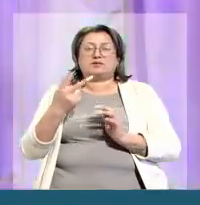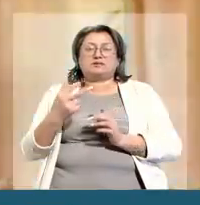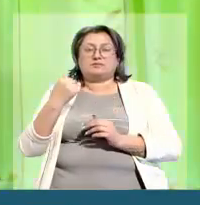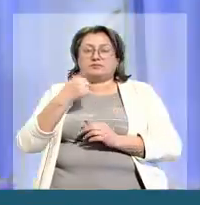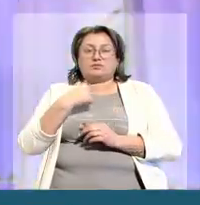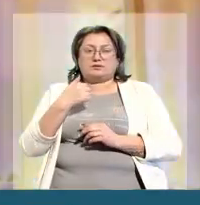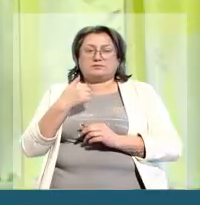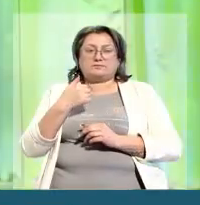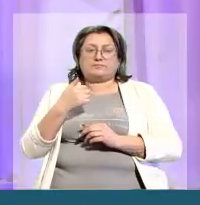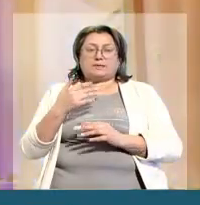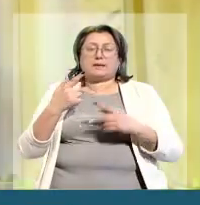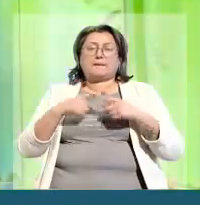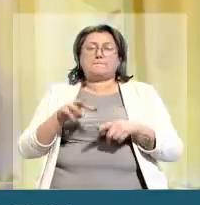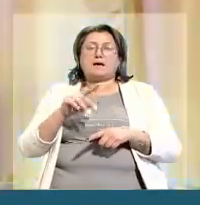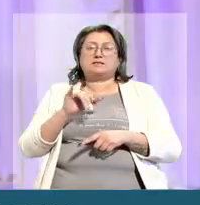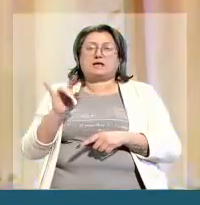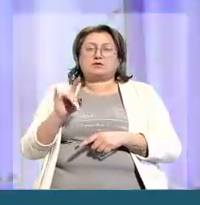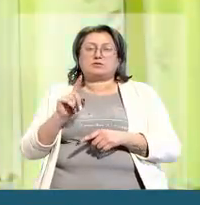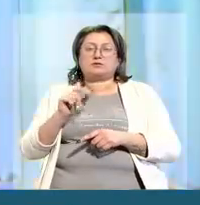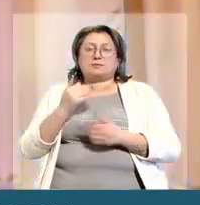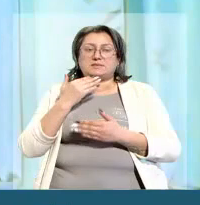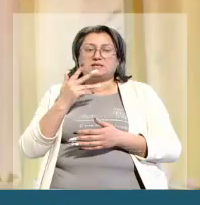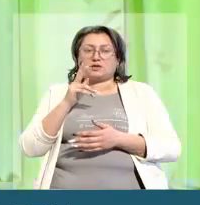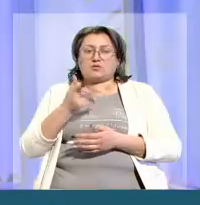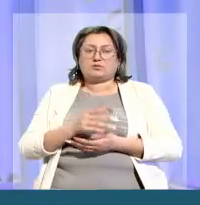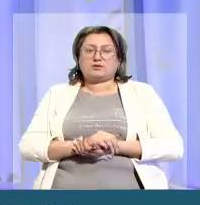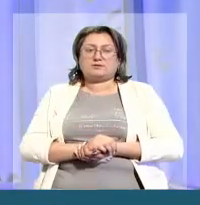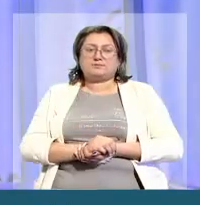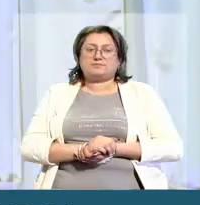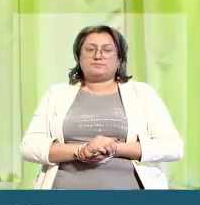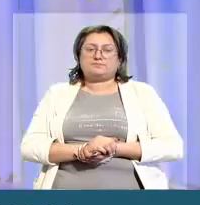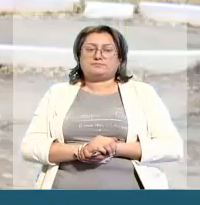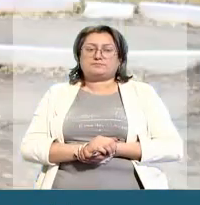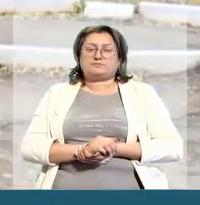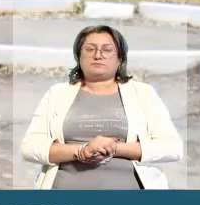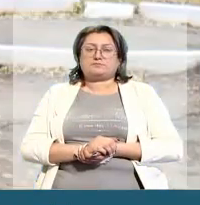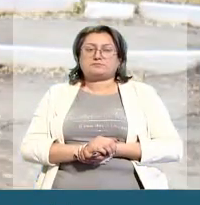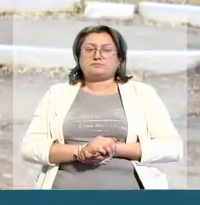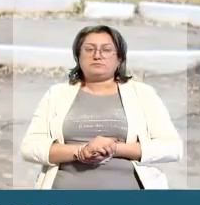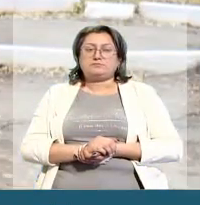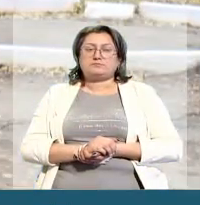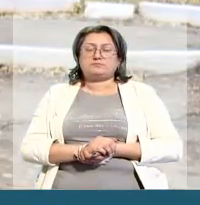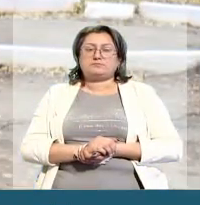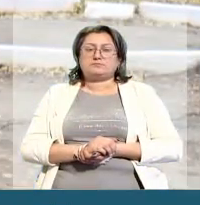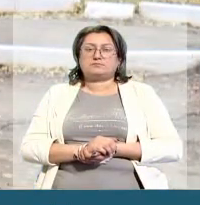механизатор, жұмысын женілі жоқ, десе де барлығы ұнайды. Бастысы адал еңбек, дейді ол. Көктемде